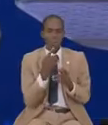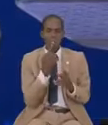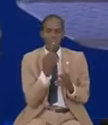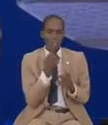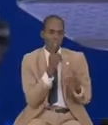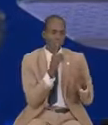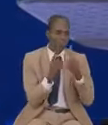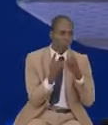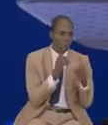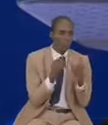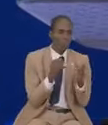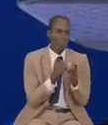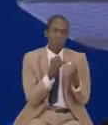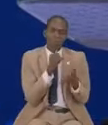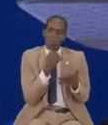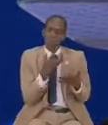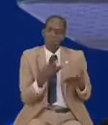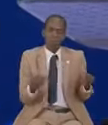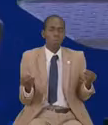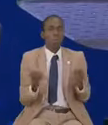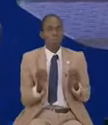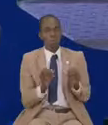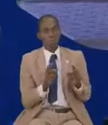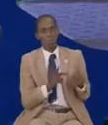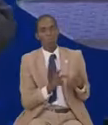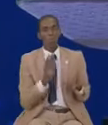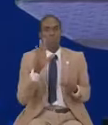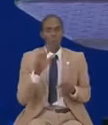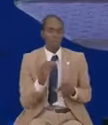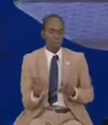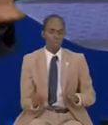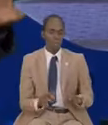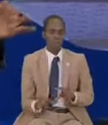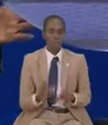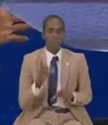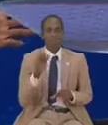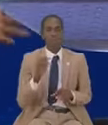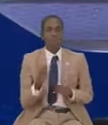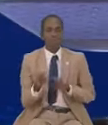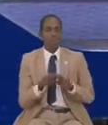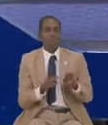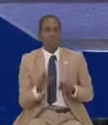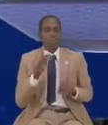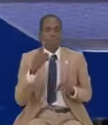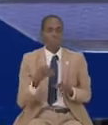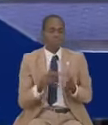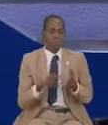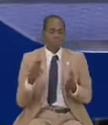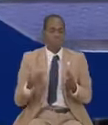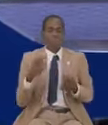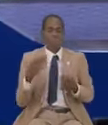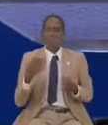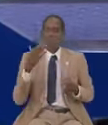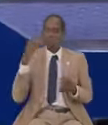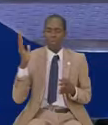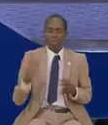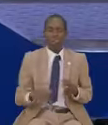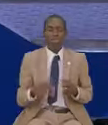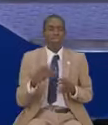mais cela ne te plaisait pas ton action ton action ton comportement la conséquence de ton caractère ta